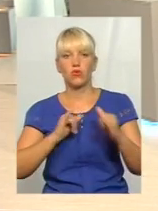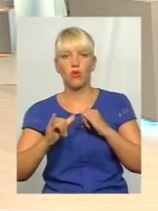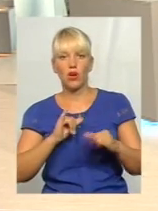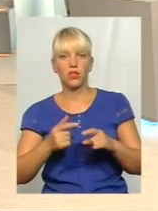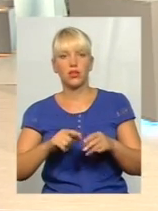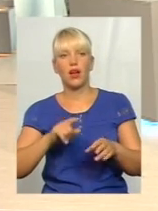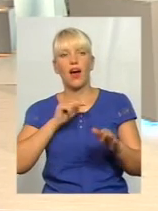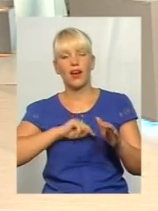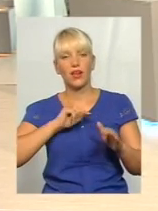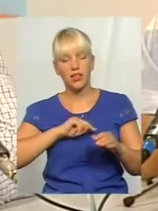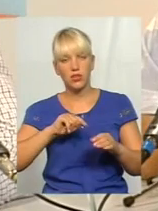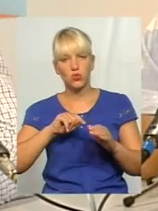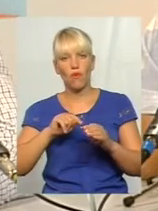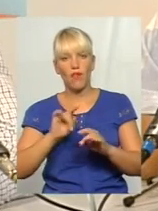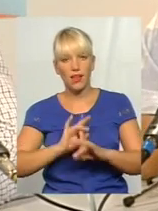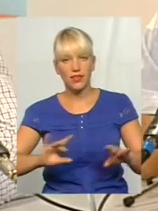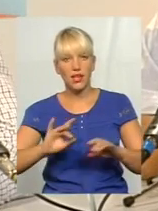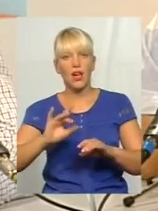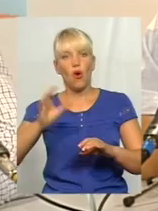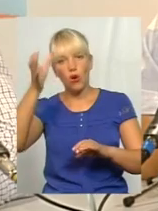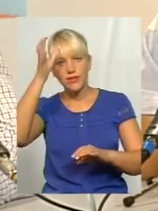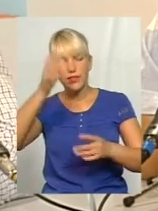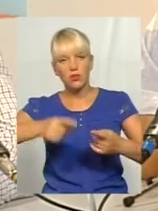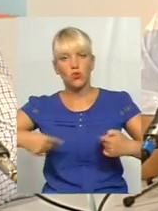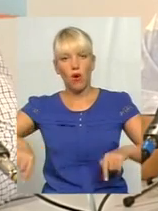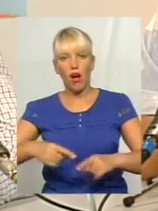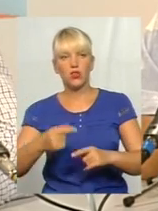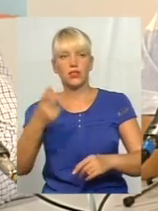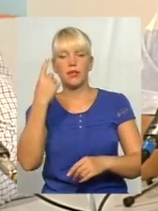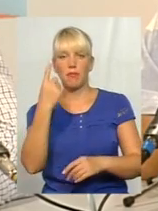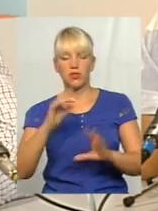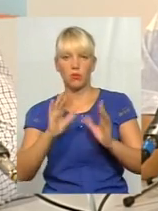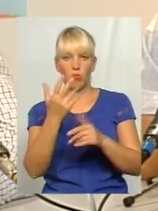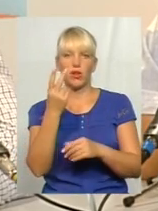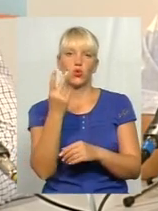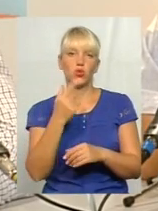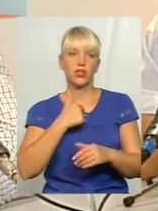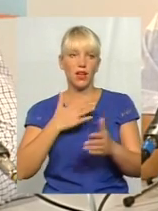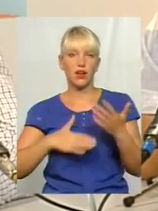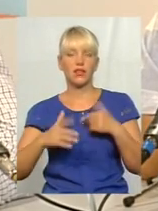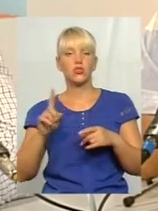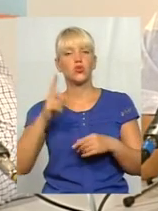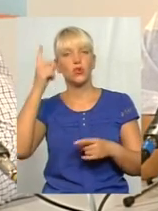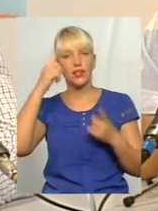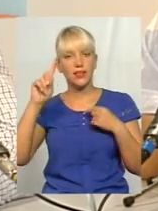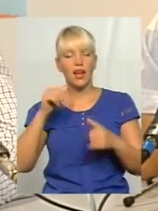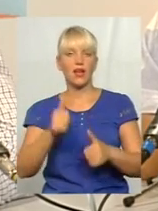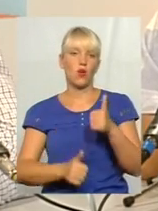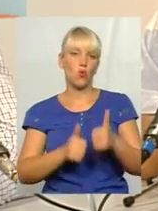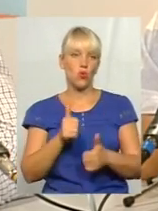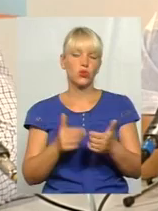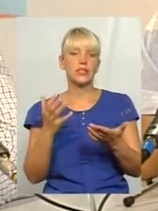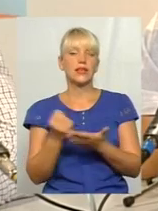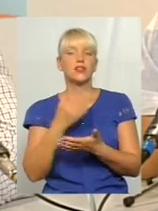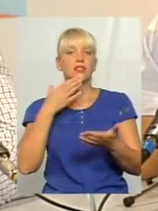освітянську галузь це перший такий момент другий момент я щиро радий що нарешті ідея конкурсу знаходить